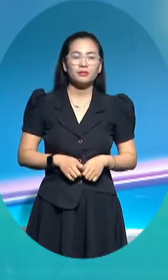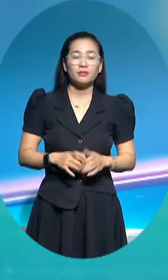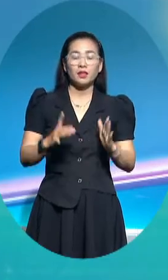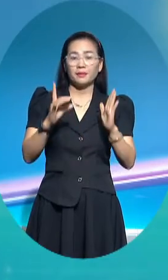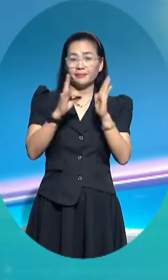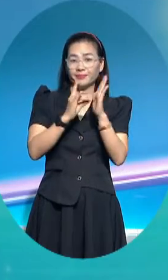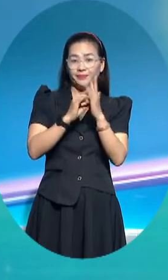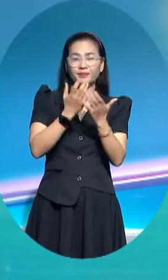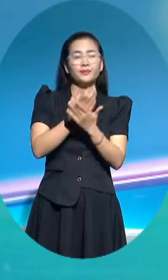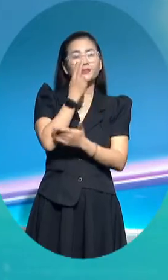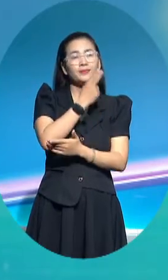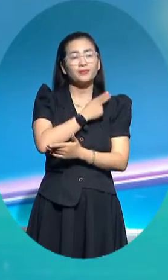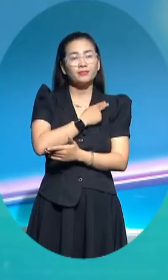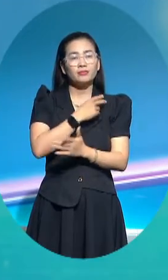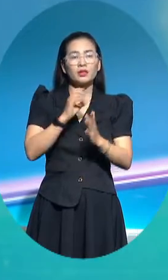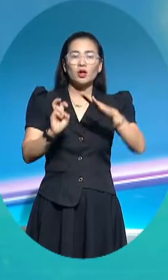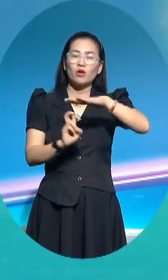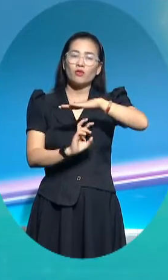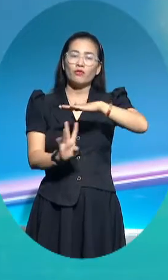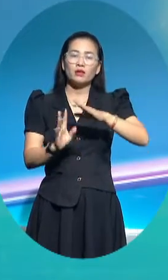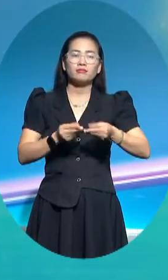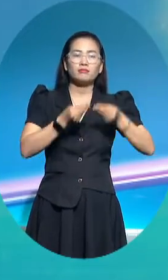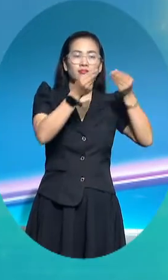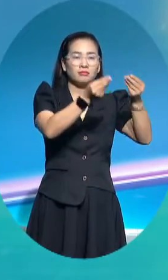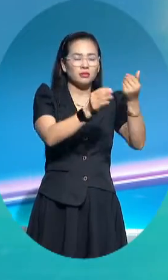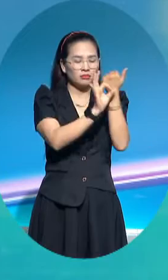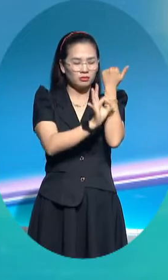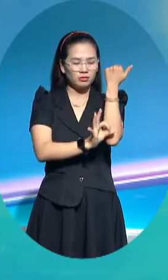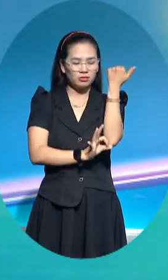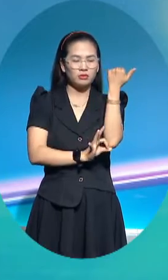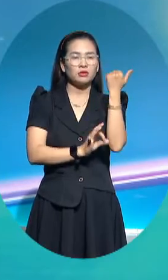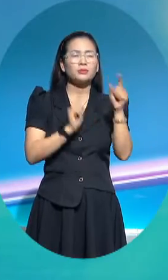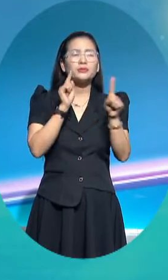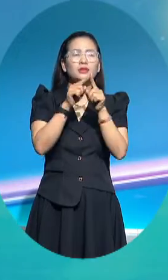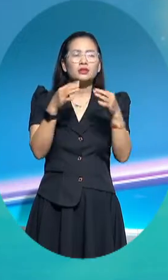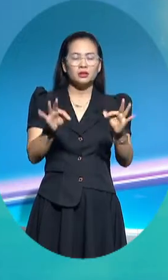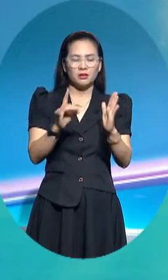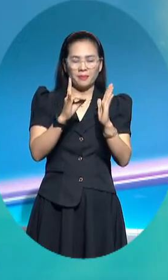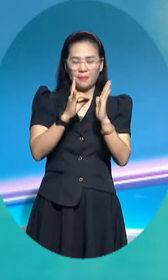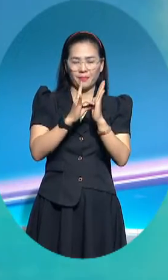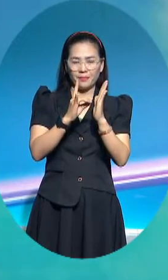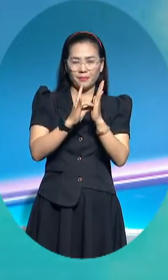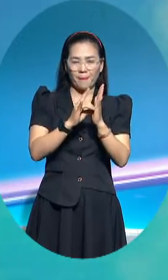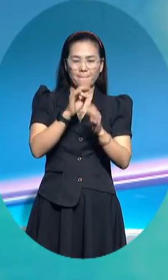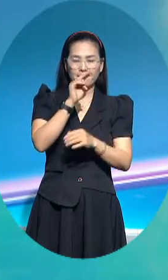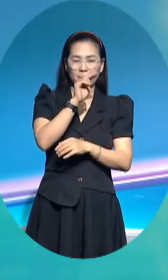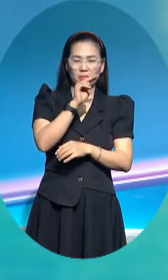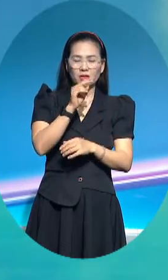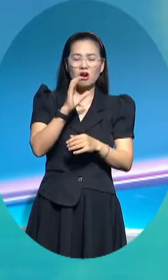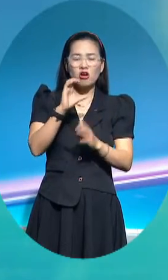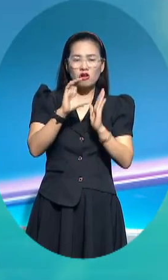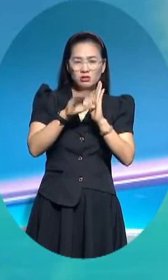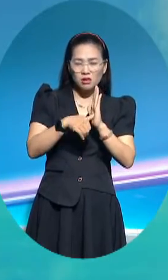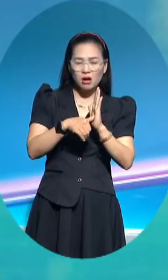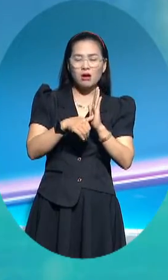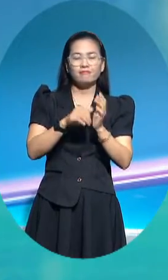bảo hiểm xã hội Việt Nam vừa ban hành công văn gửi bảo hiểm xã hội các tỉnh về việc đảm bảo quyền lợi cho người bệnh bảo hiểm y tế phải nằm điều trị tại các cơ sở